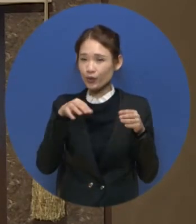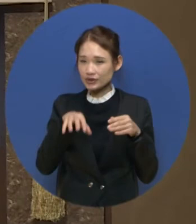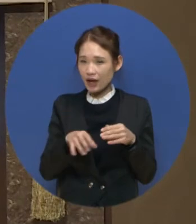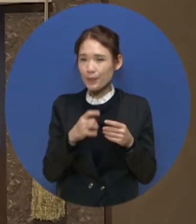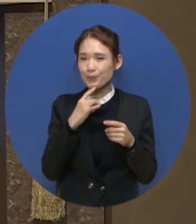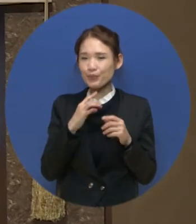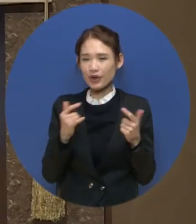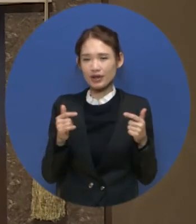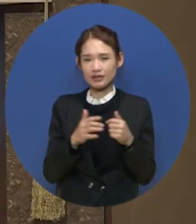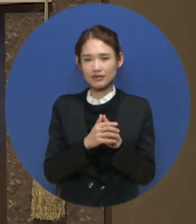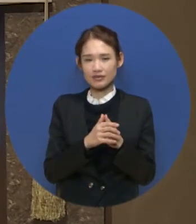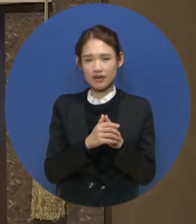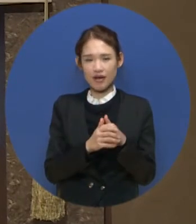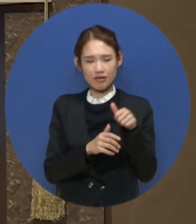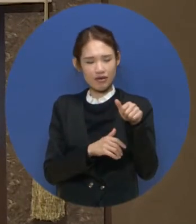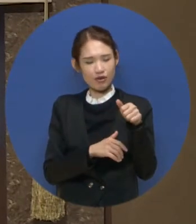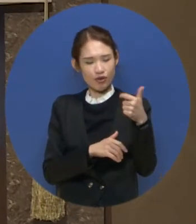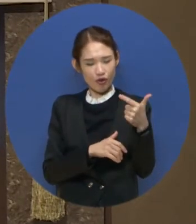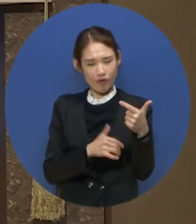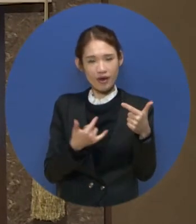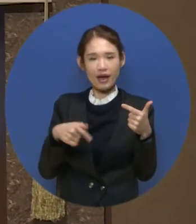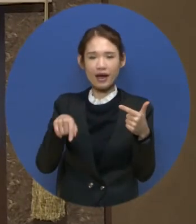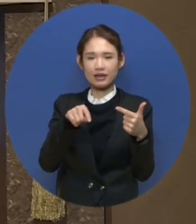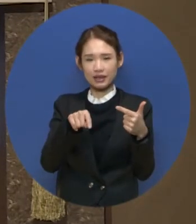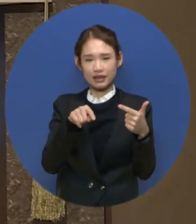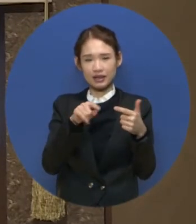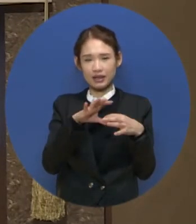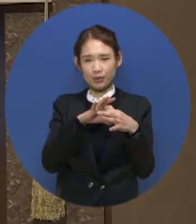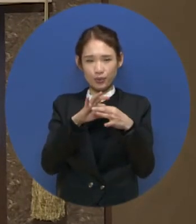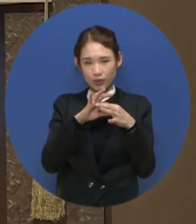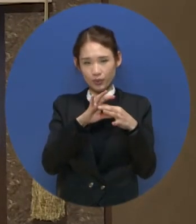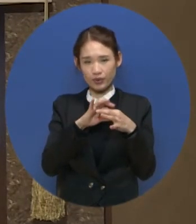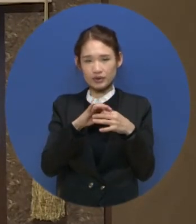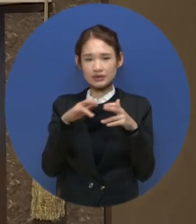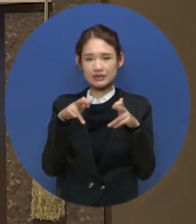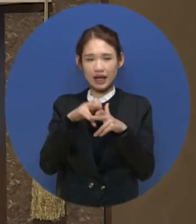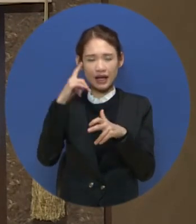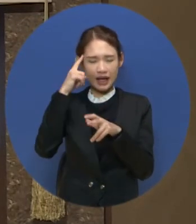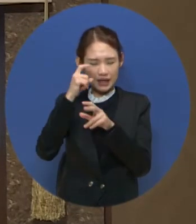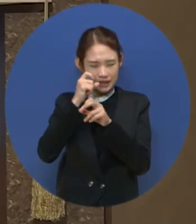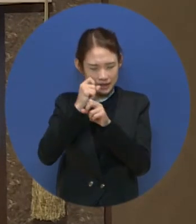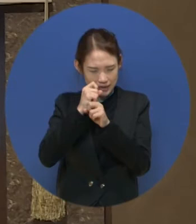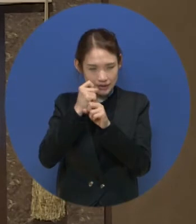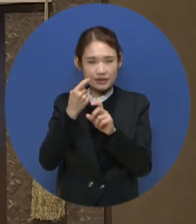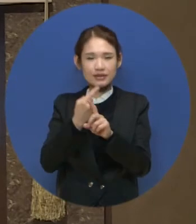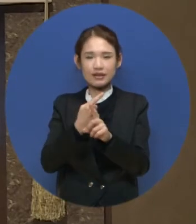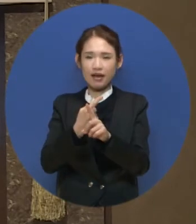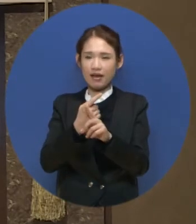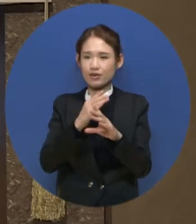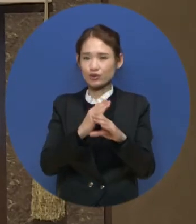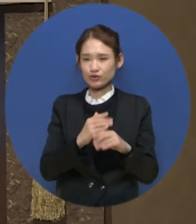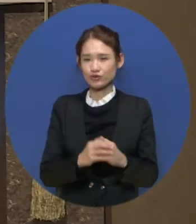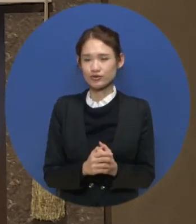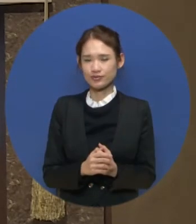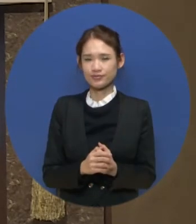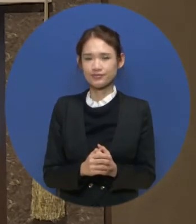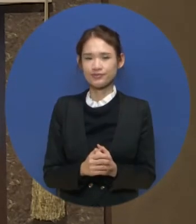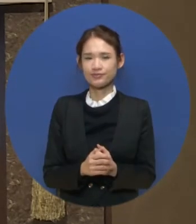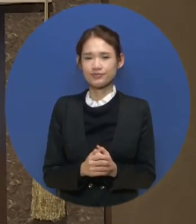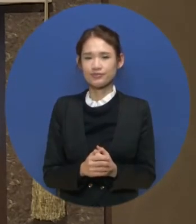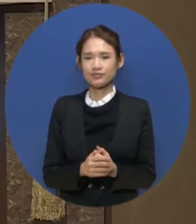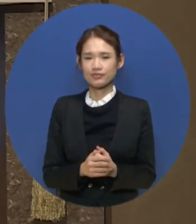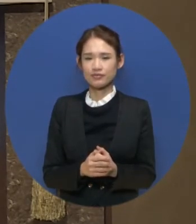복지관뿐만이 아니고 한 대여섯 개 복지관이 이 포맷으로 교육을 이렇게 저 인식 개선을 하고 있습니다. 그래서